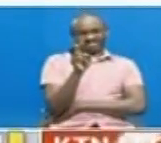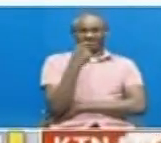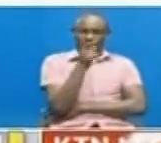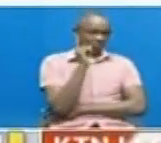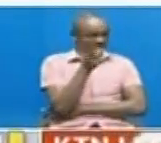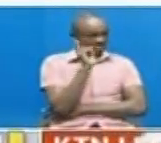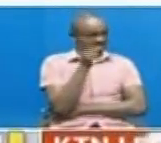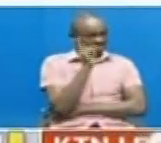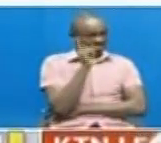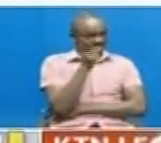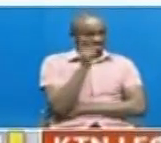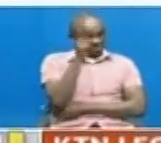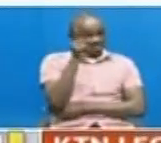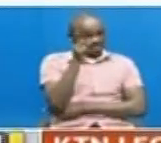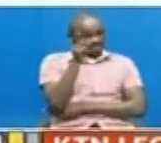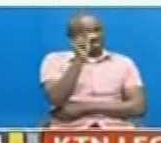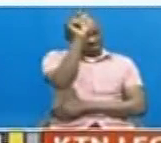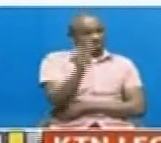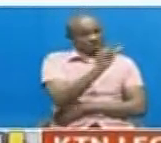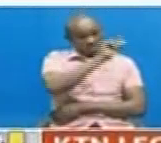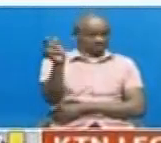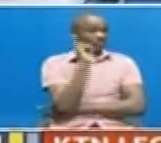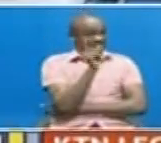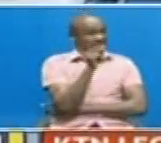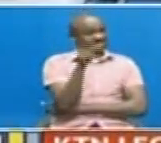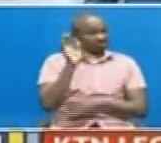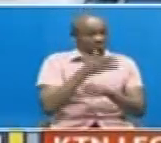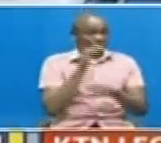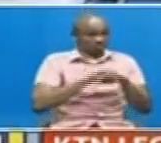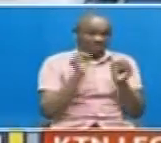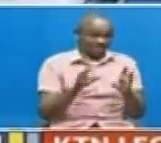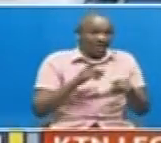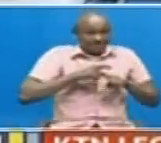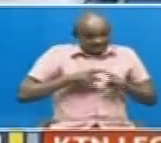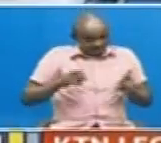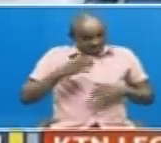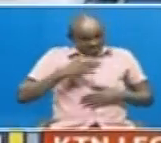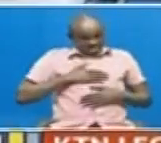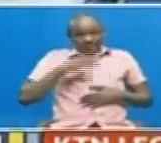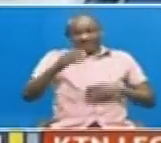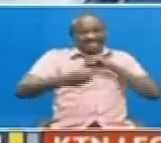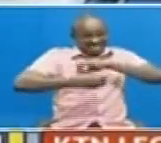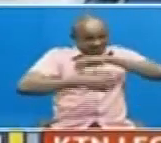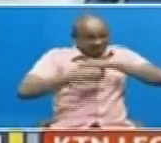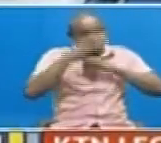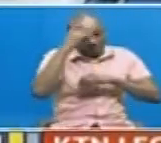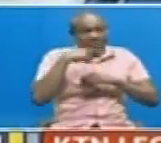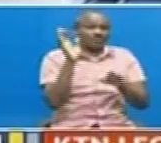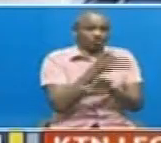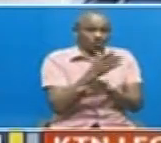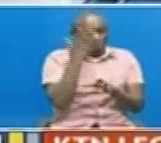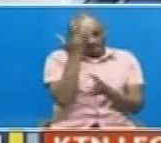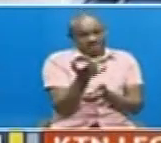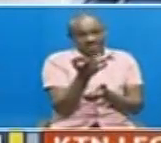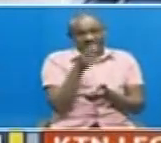Nikamwambia mwanangu wewe utasulubiwa eh. Ushaona. Lakini no. Sasa kulingana na mimi vile alinieleza kwa nini ametunga huo